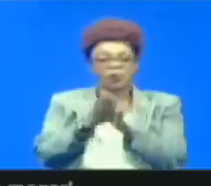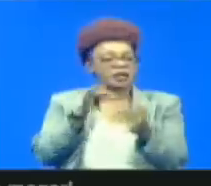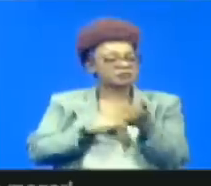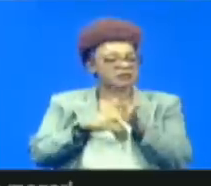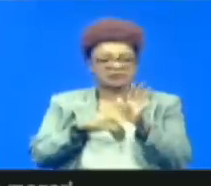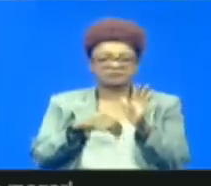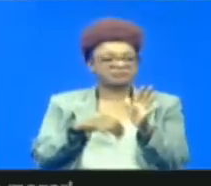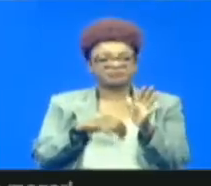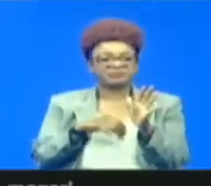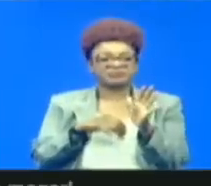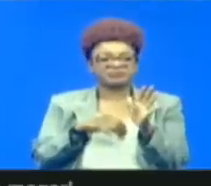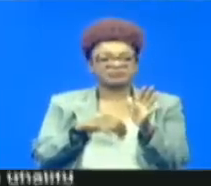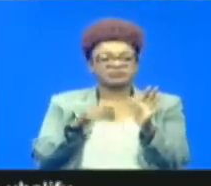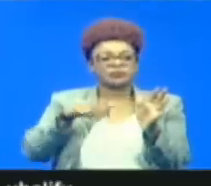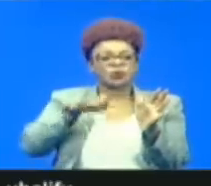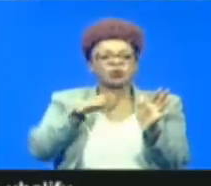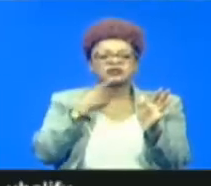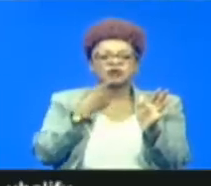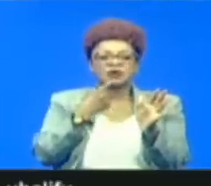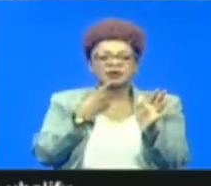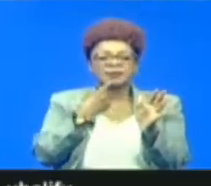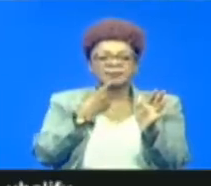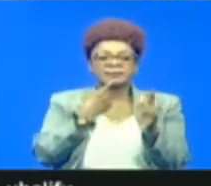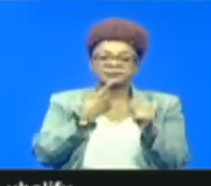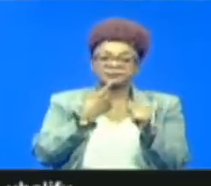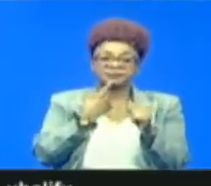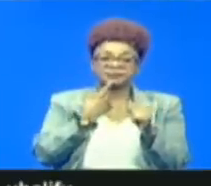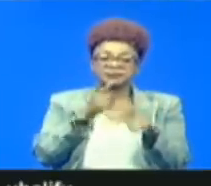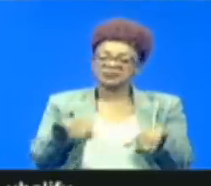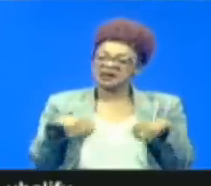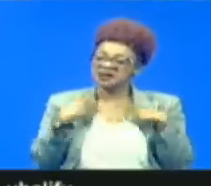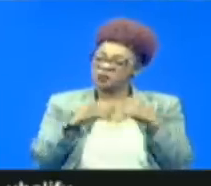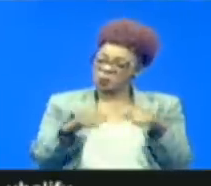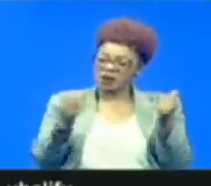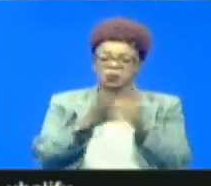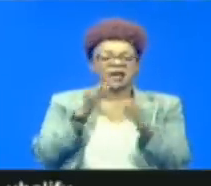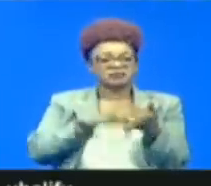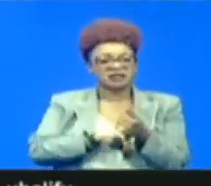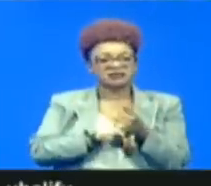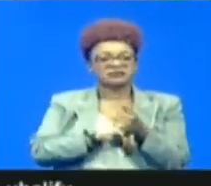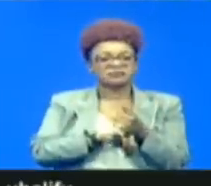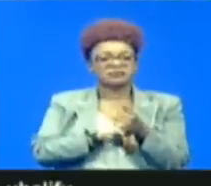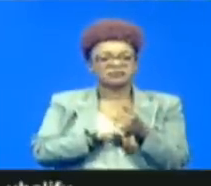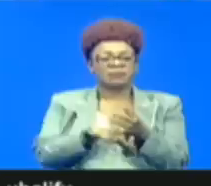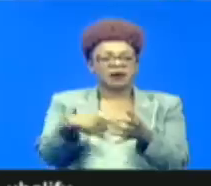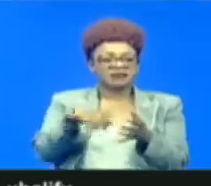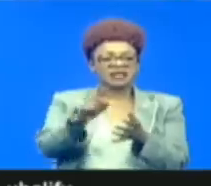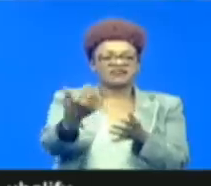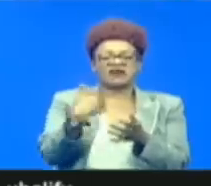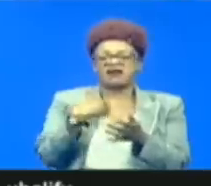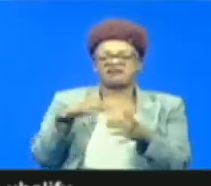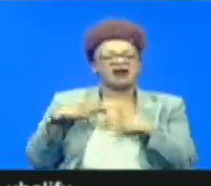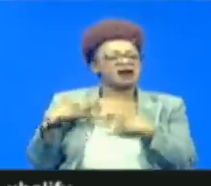mumewe. Tulikuwa tunaongea na ananiangia bia vile wanakaa mzuri na bwana yake. Na yeye alikuwa mtu wa roho